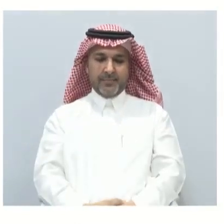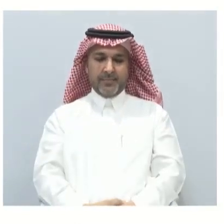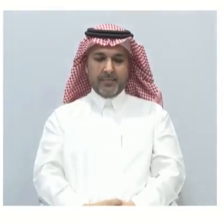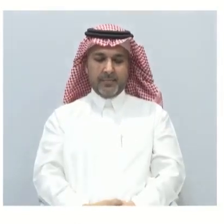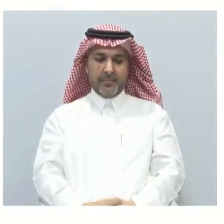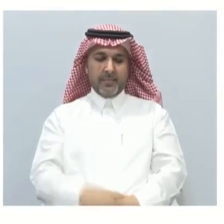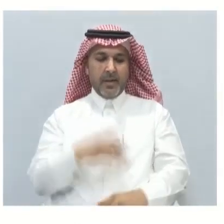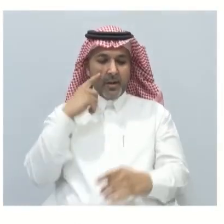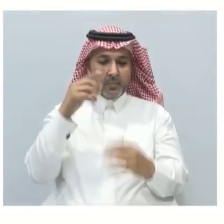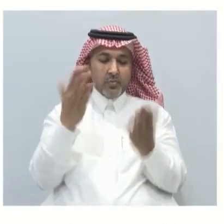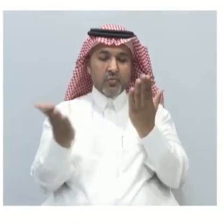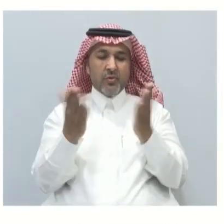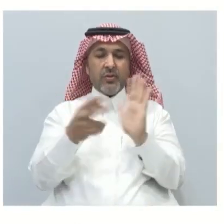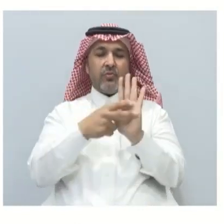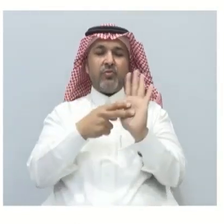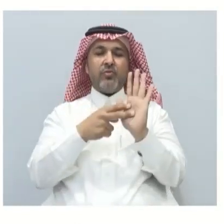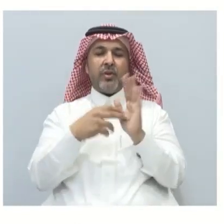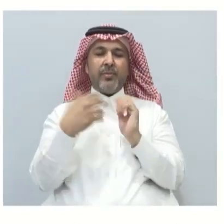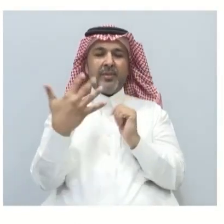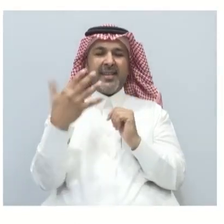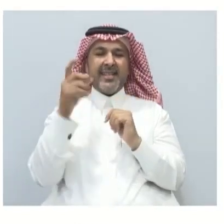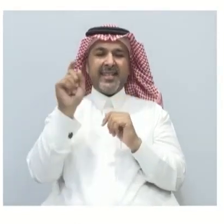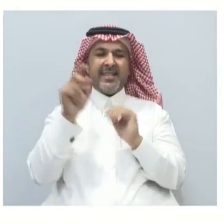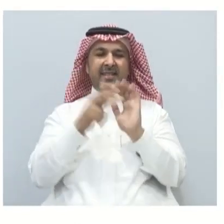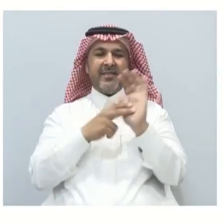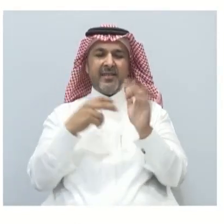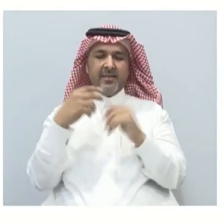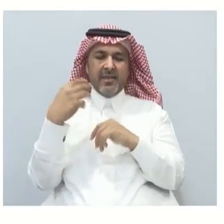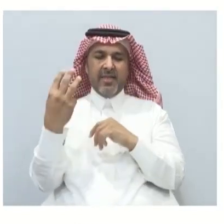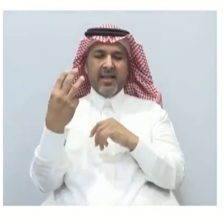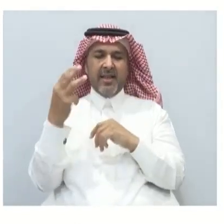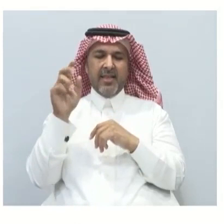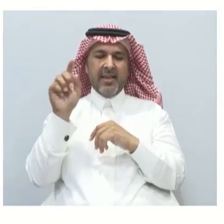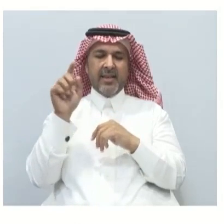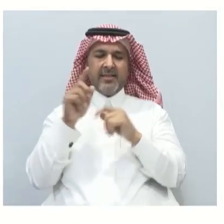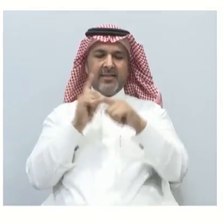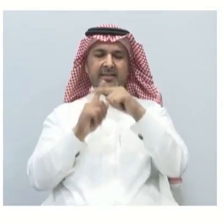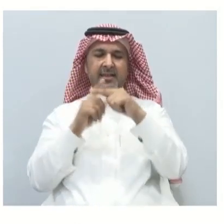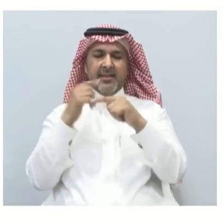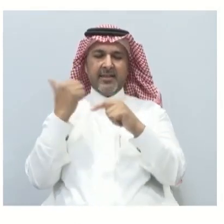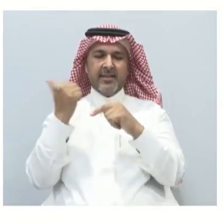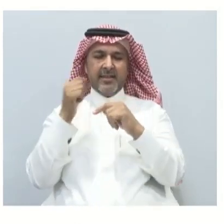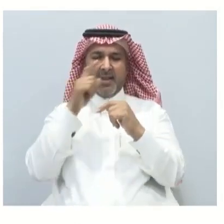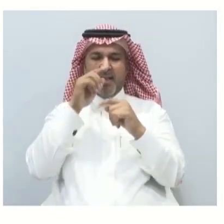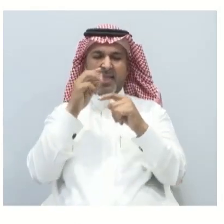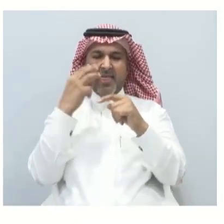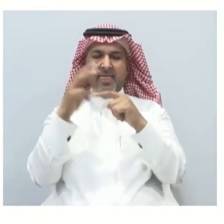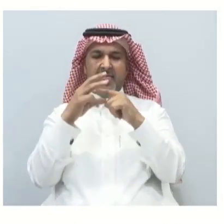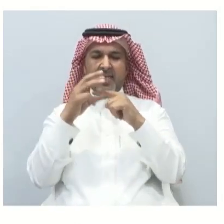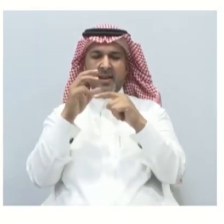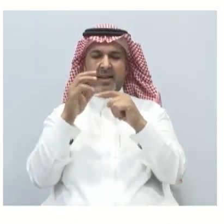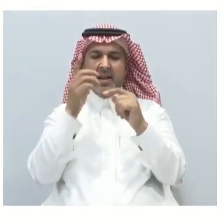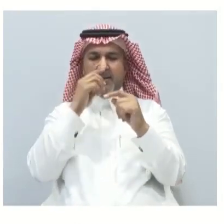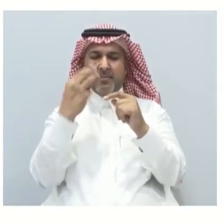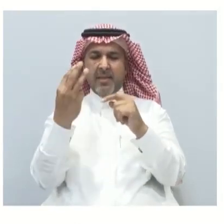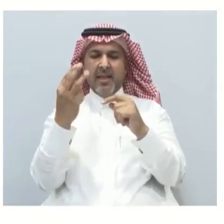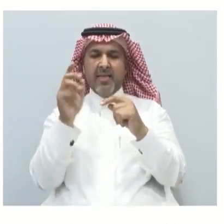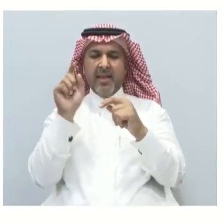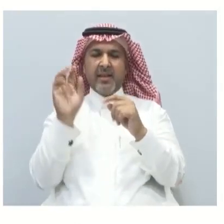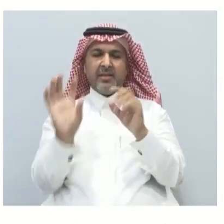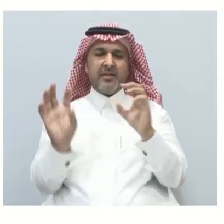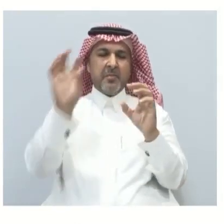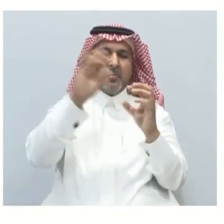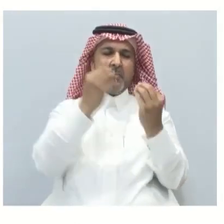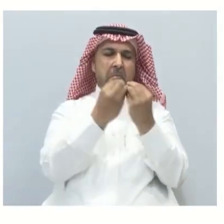توحد الاساس انزل الاسس فاقول 5 اكس تساوي 3 اكس زائدا 6 ننقل ال اكس للطرف